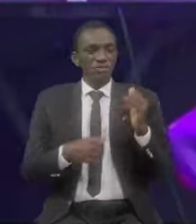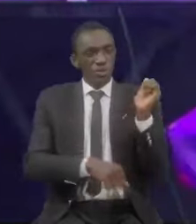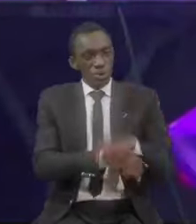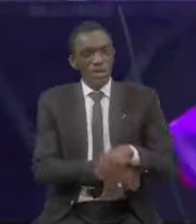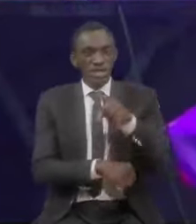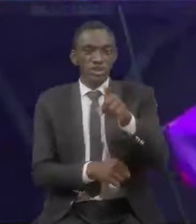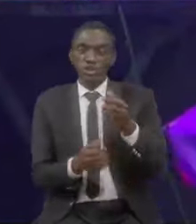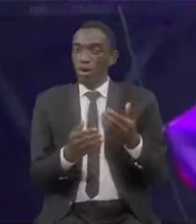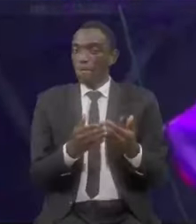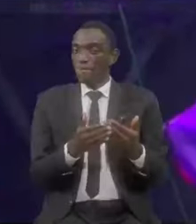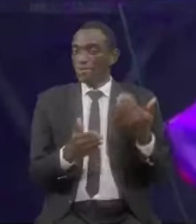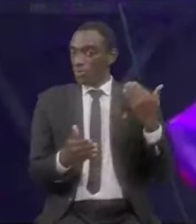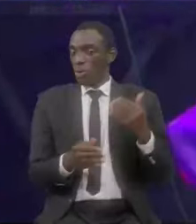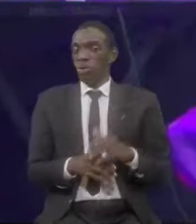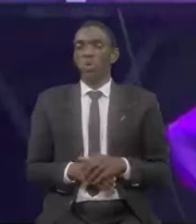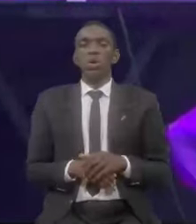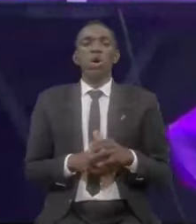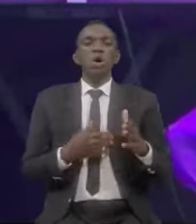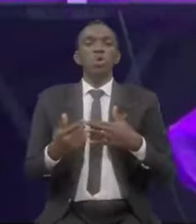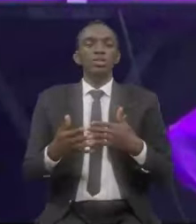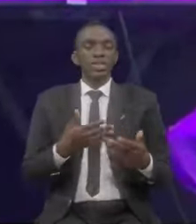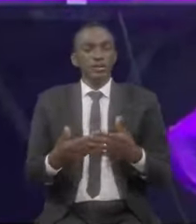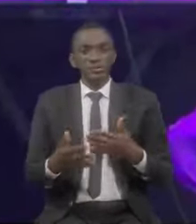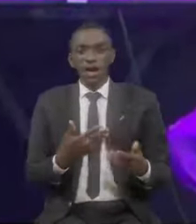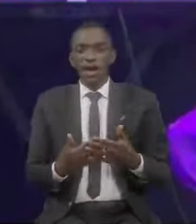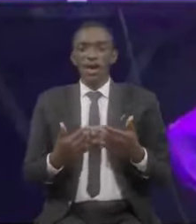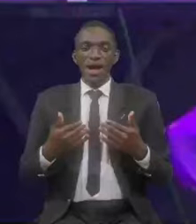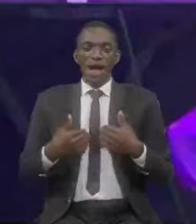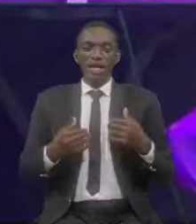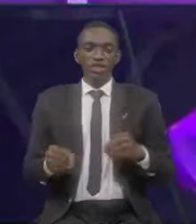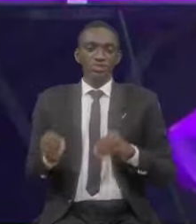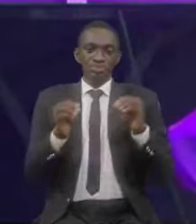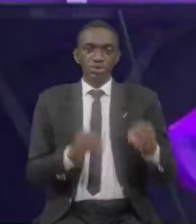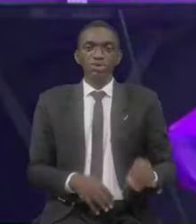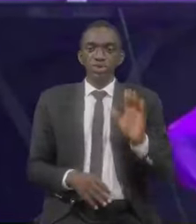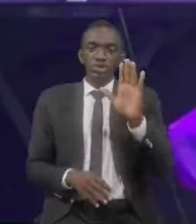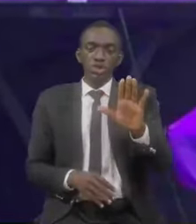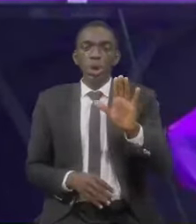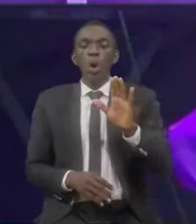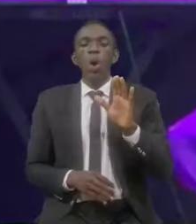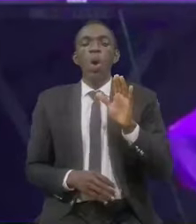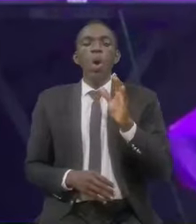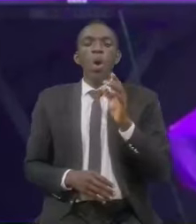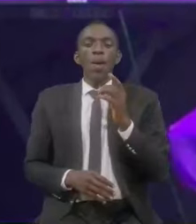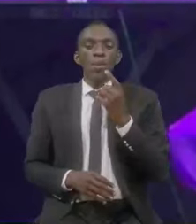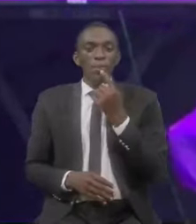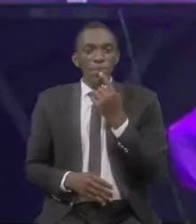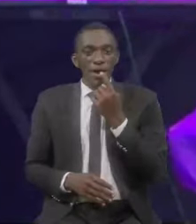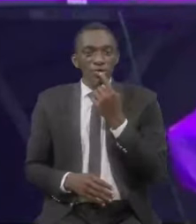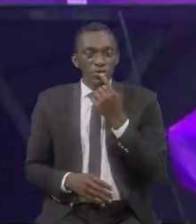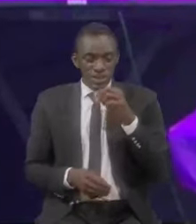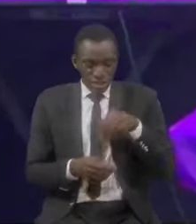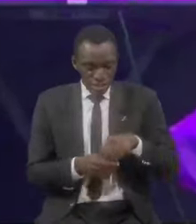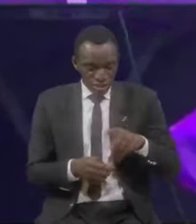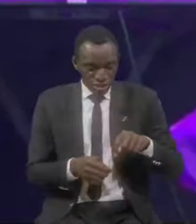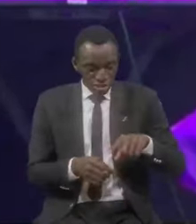domination sur vos départs, quel que soit la chose qui a fourré votre bouche dans